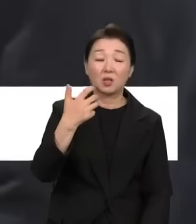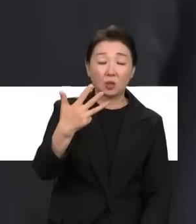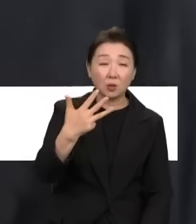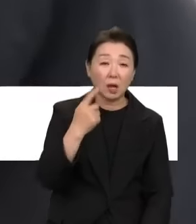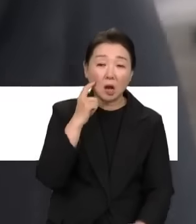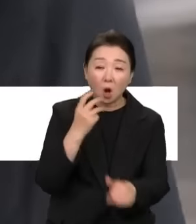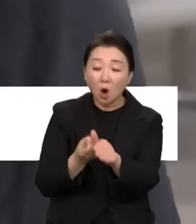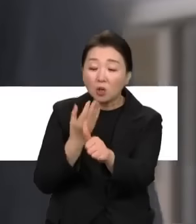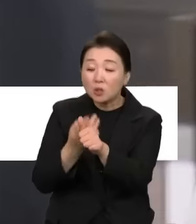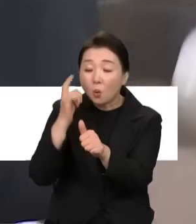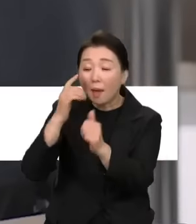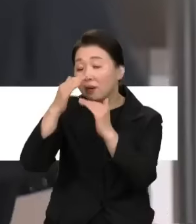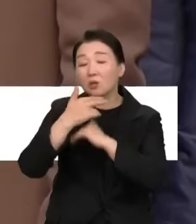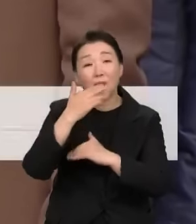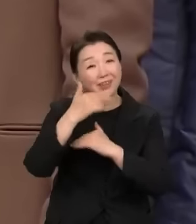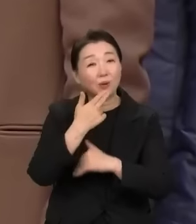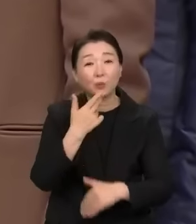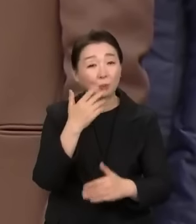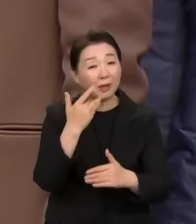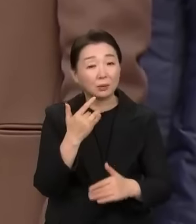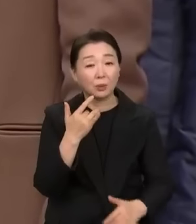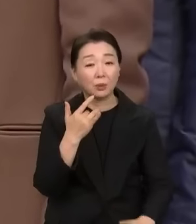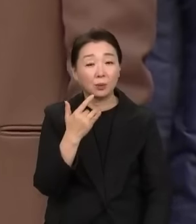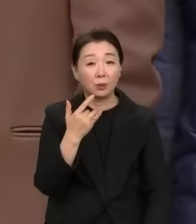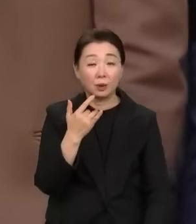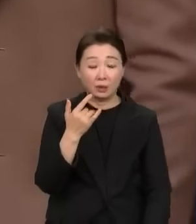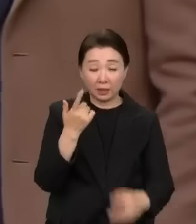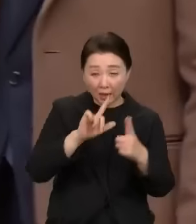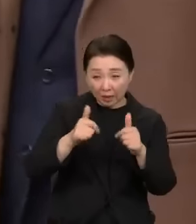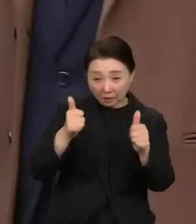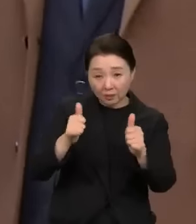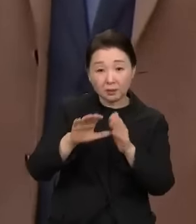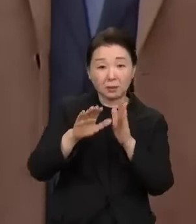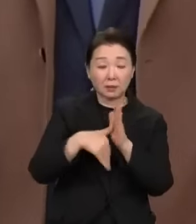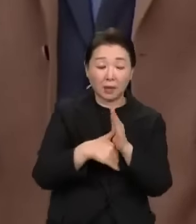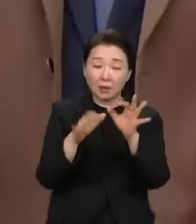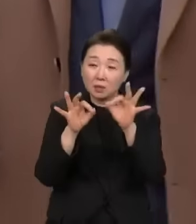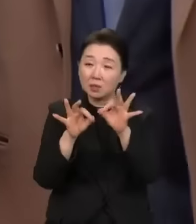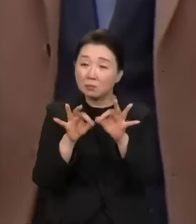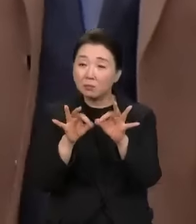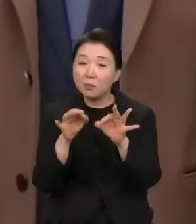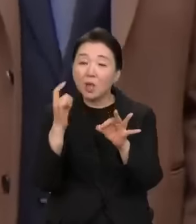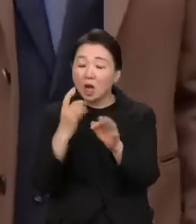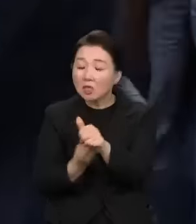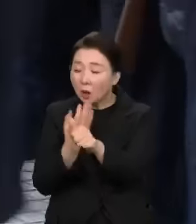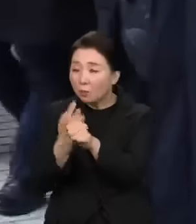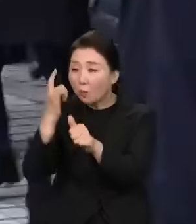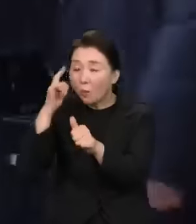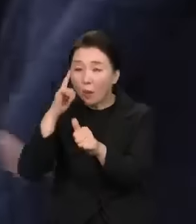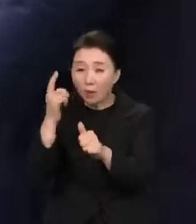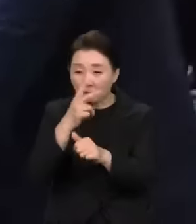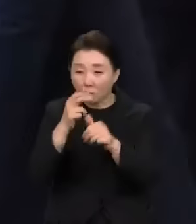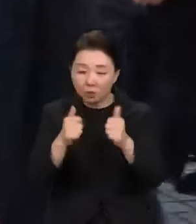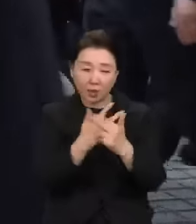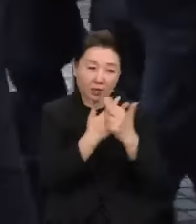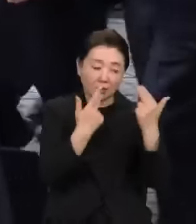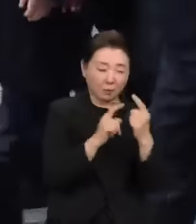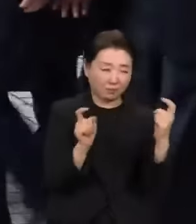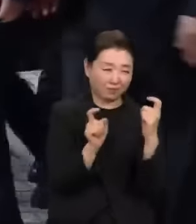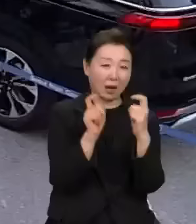했는지 설명이 없습니다. 이에 따라 항소심에서는 김 씨가 위증을 한 이유를 놓고도 검찰과 이 대표 간 치열한